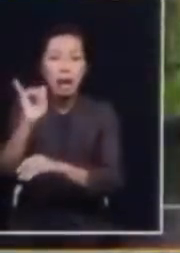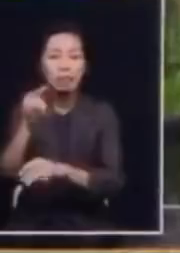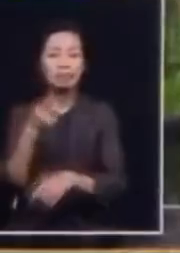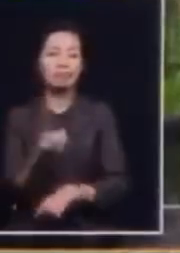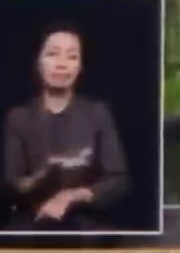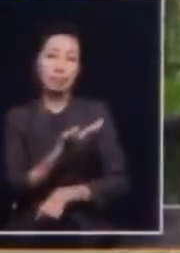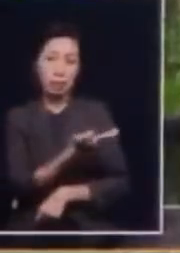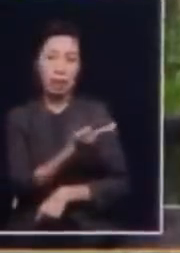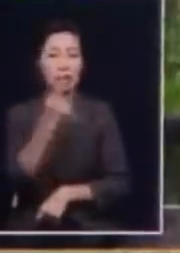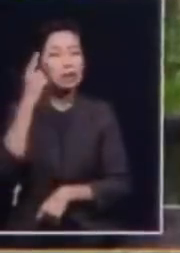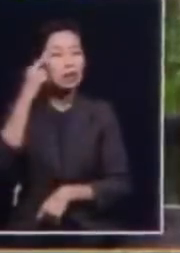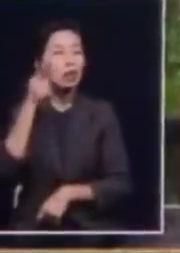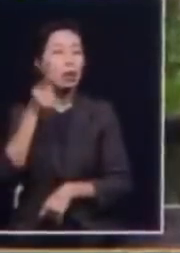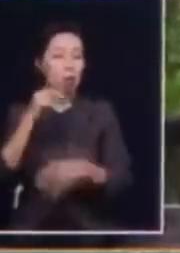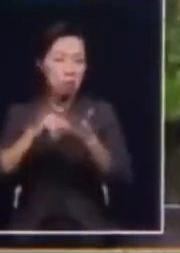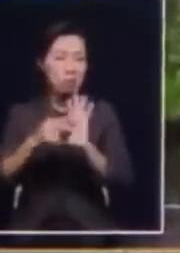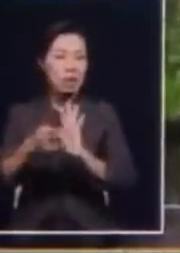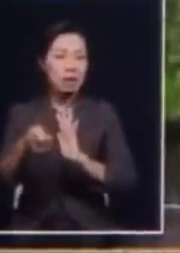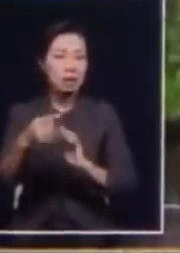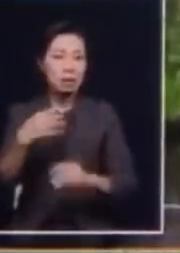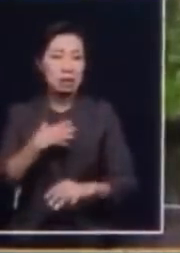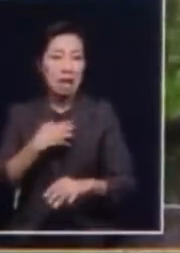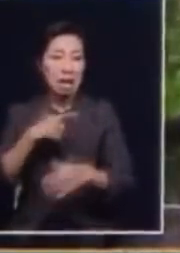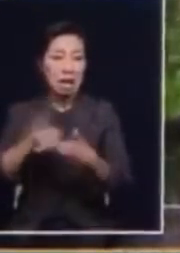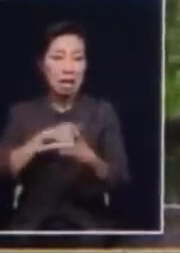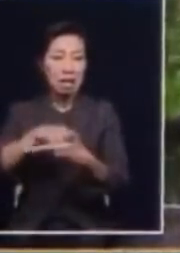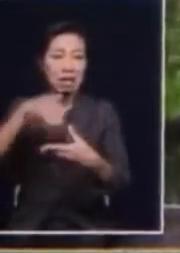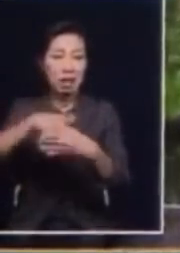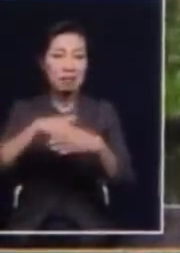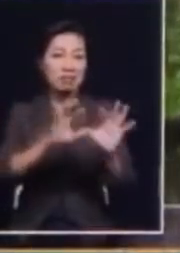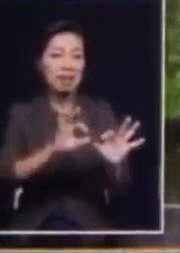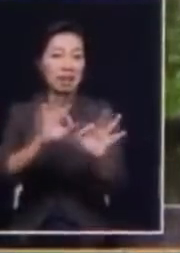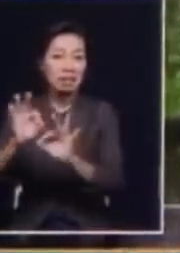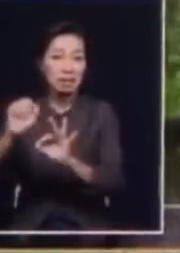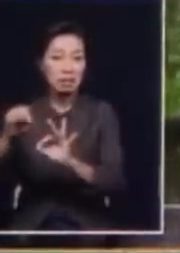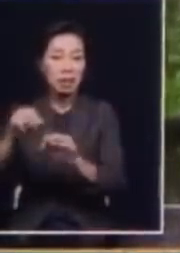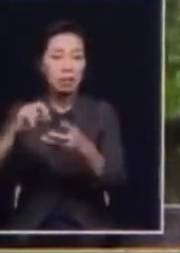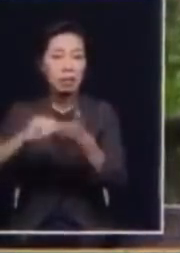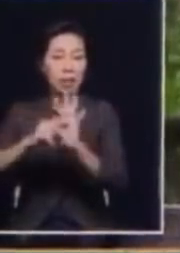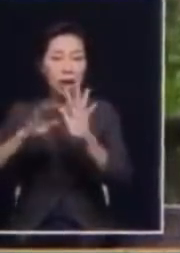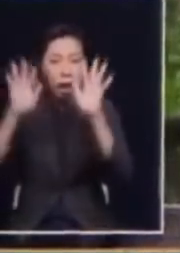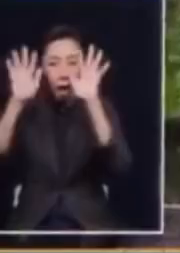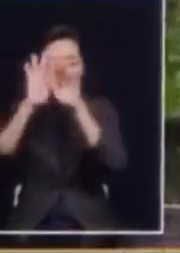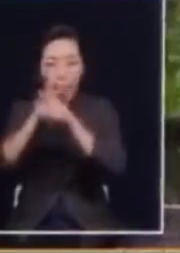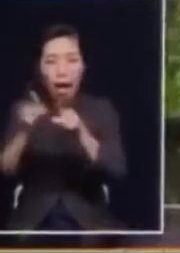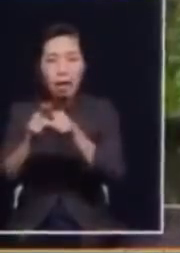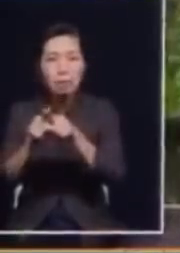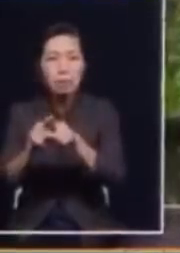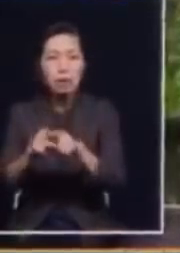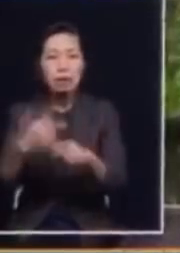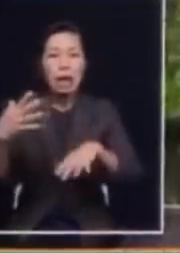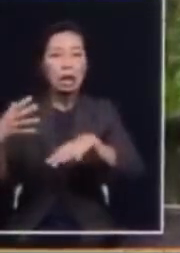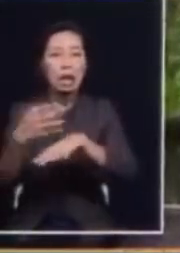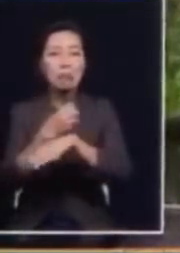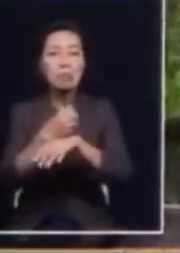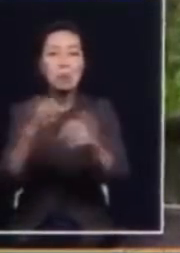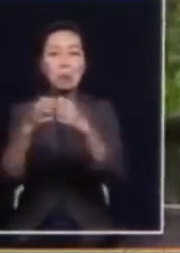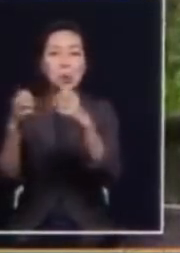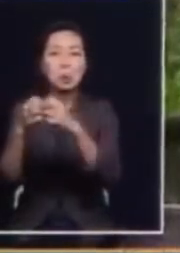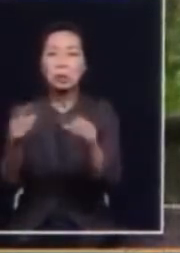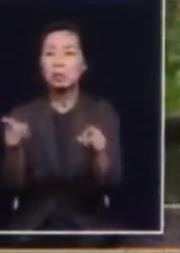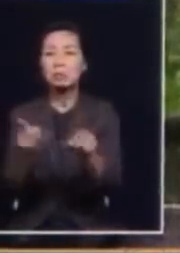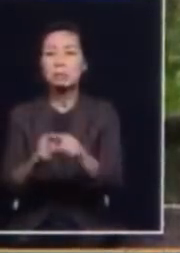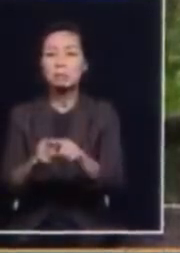เป็นอีกหนึ่งความพยายามที่จะทำให้การเลือกตั้งเลื่อนออกไปหรือตีฝุ่นควันทางการเมืองให้ตลบอบอวนยิ่งขึ้นกว่าเดิม